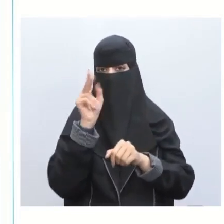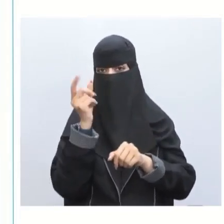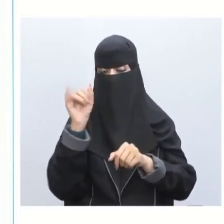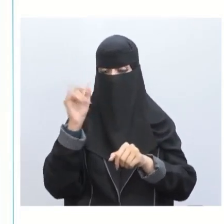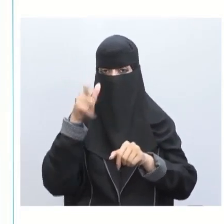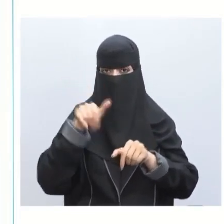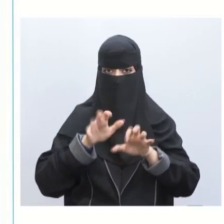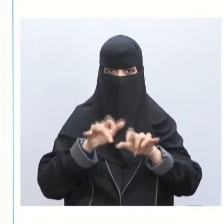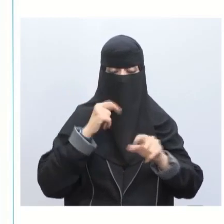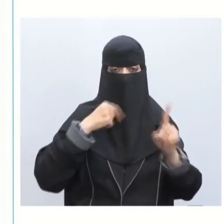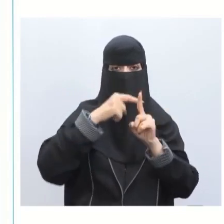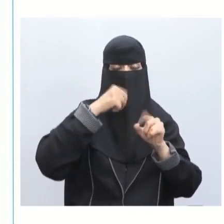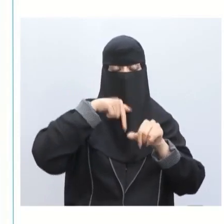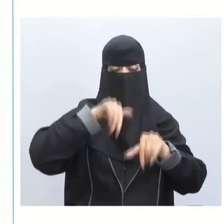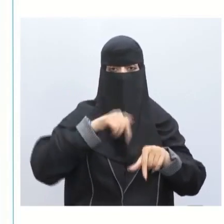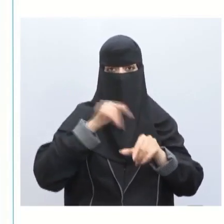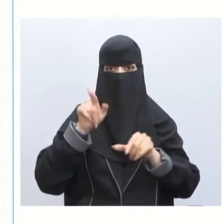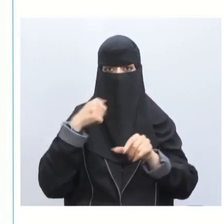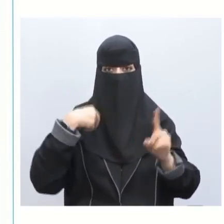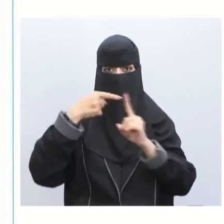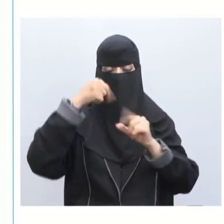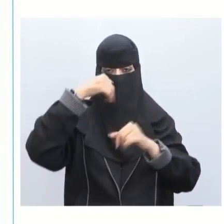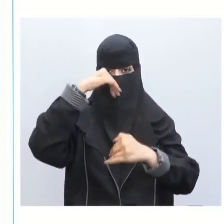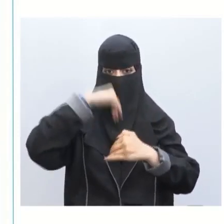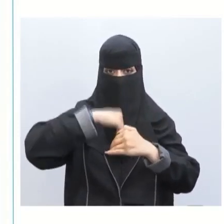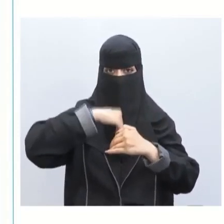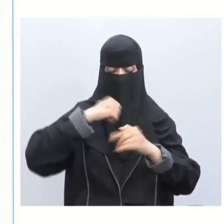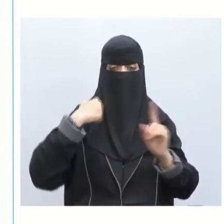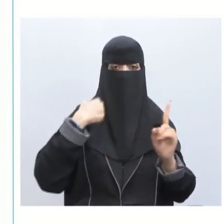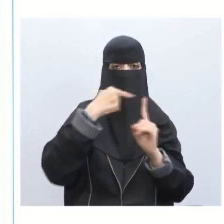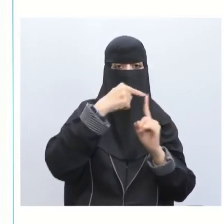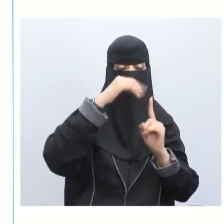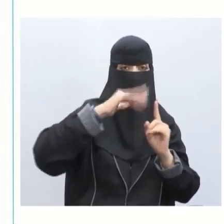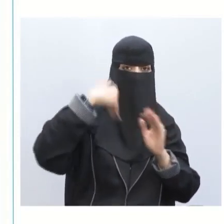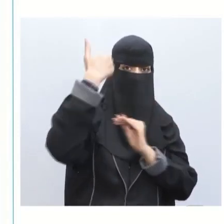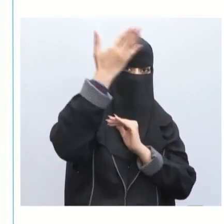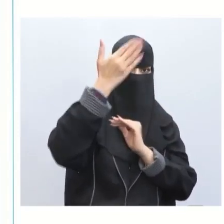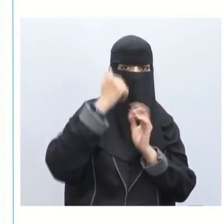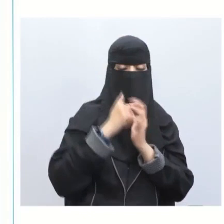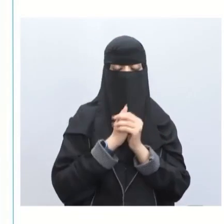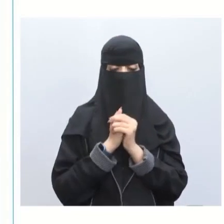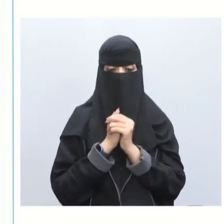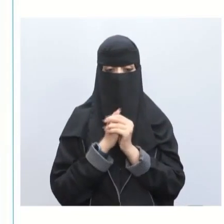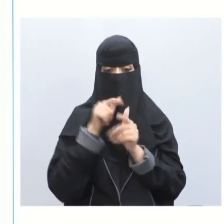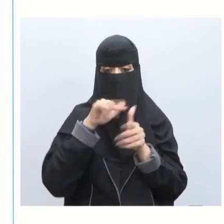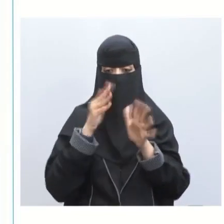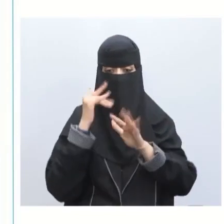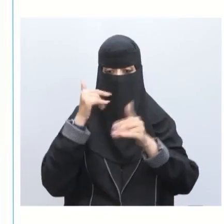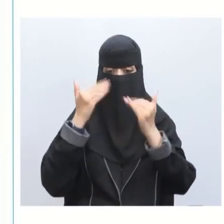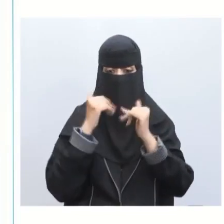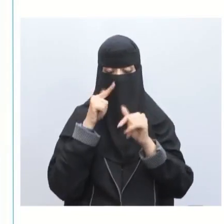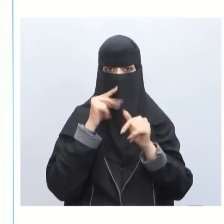الى دوافع داخليه ودوافع خارجيه من الشكل